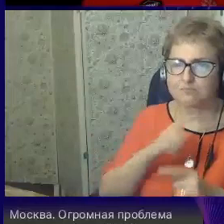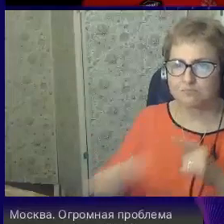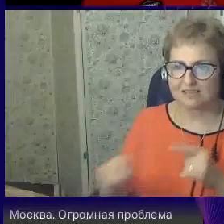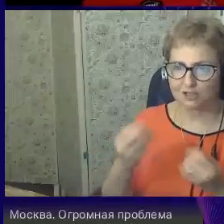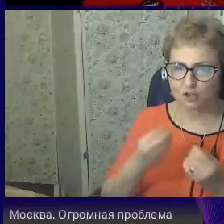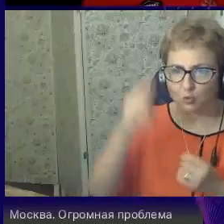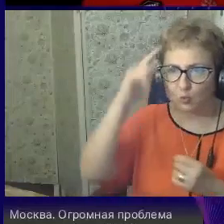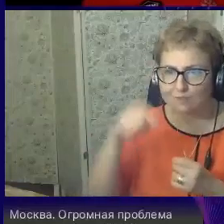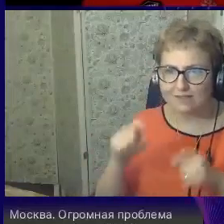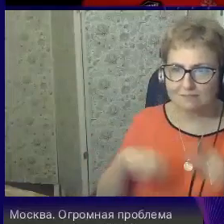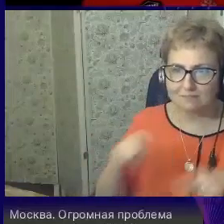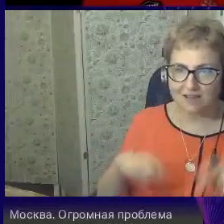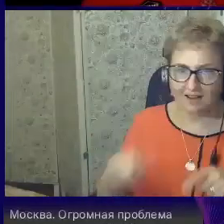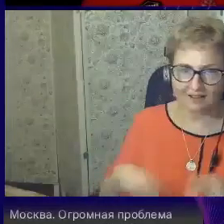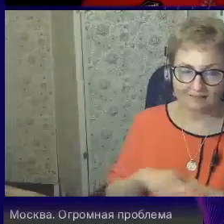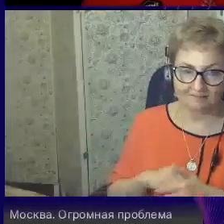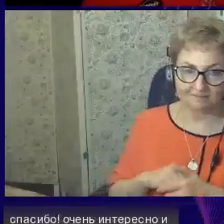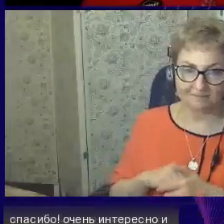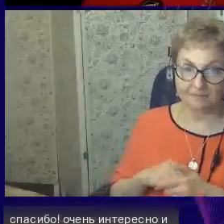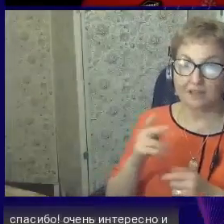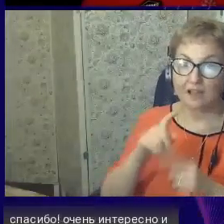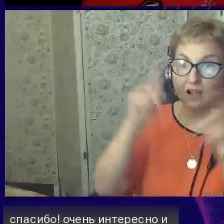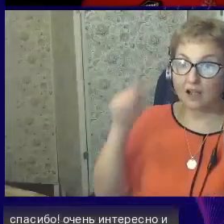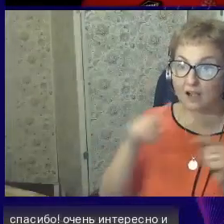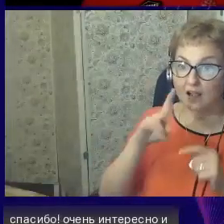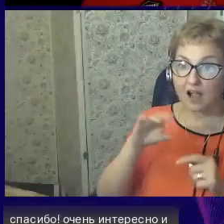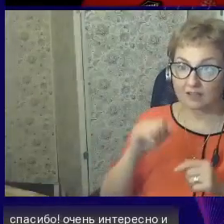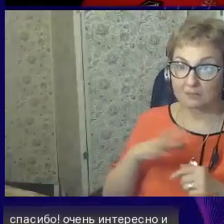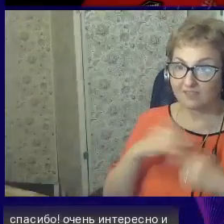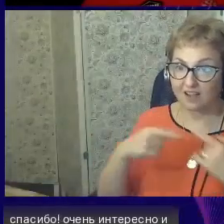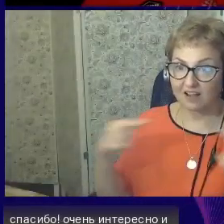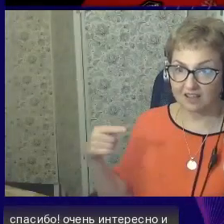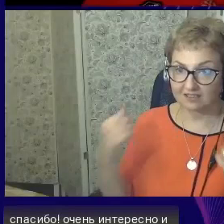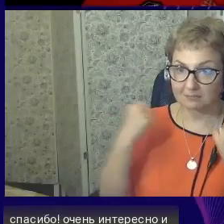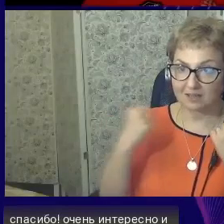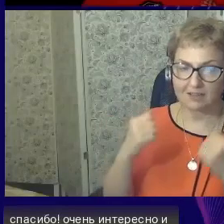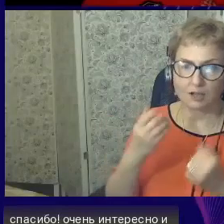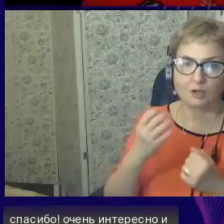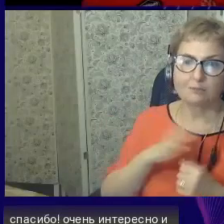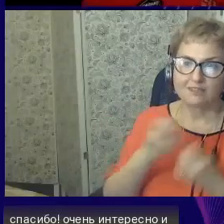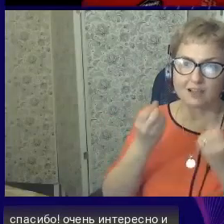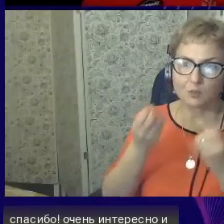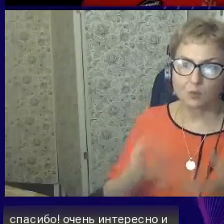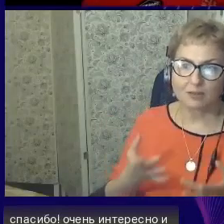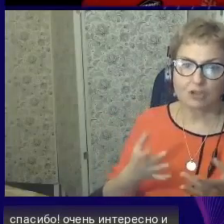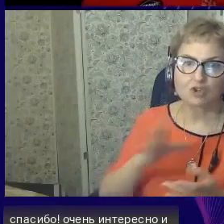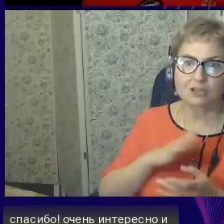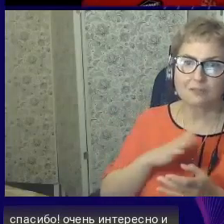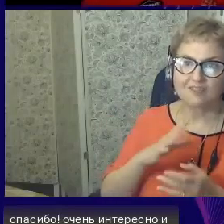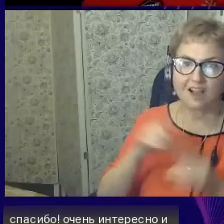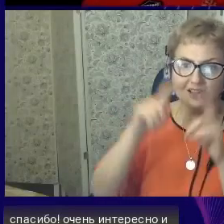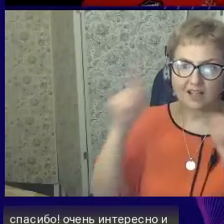быстро еще и уметь бегать. Карты бывают разные спортивные. Они бывают упрощенные и